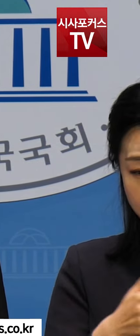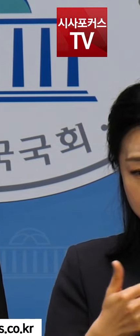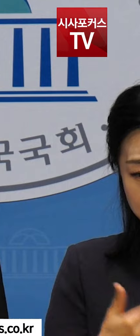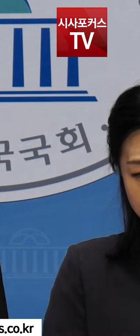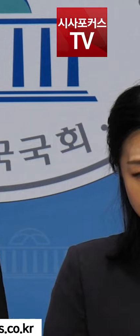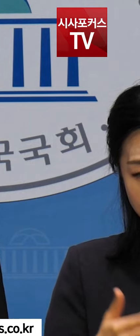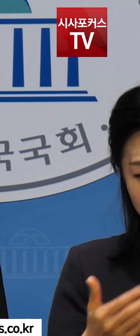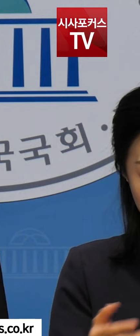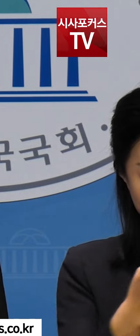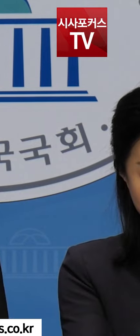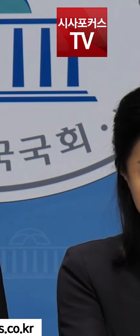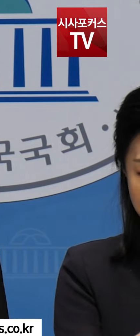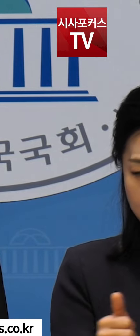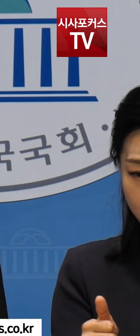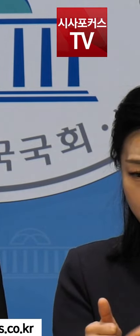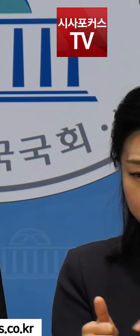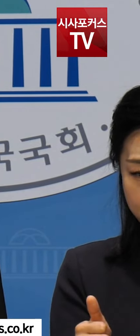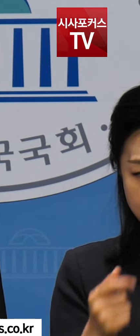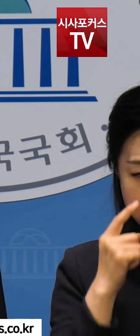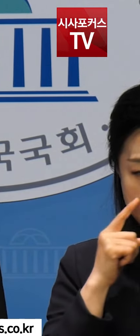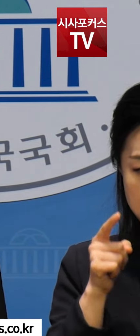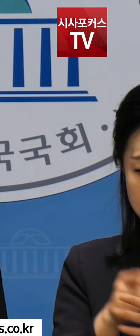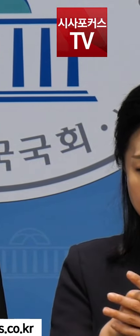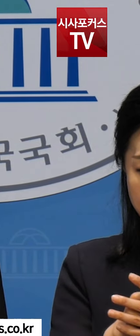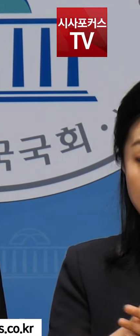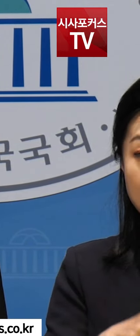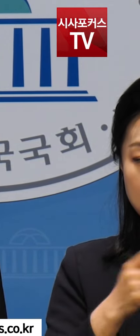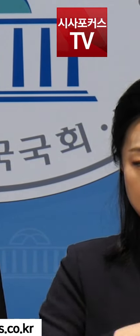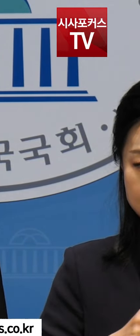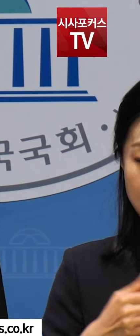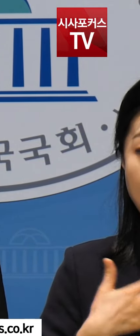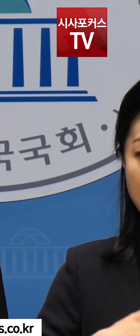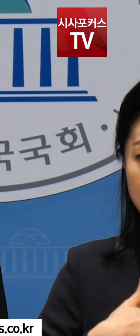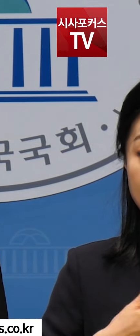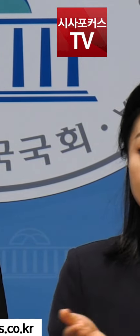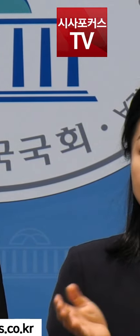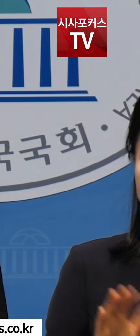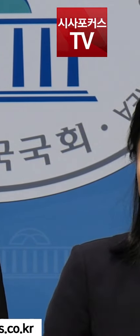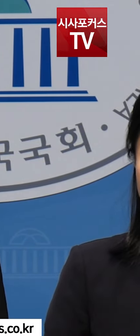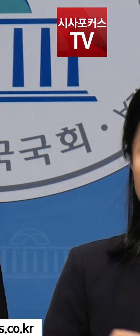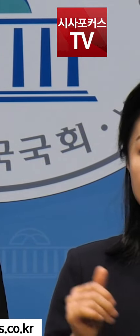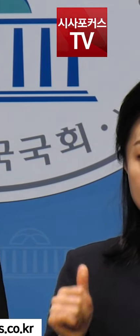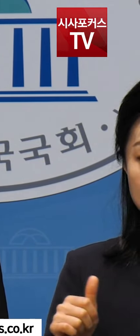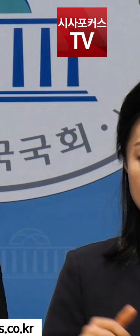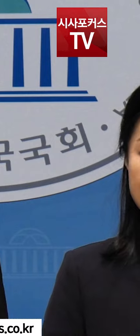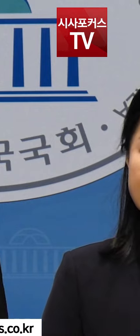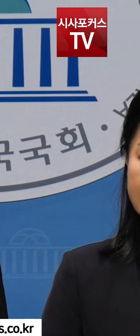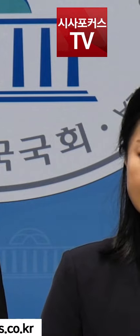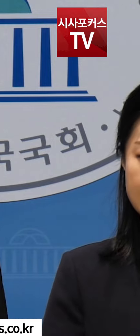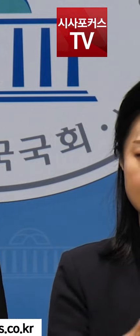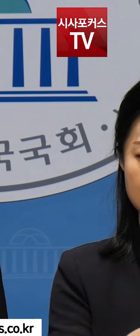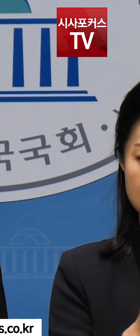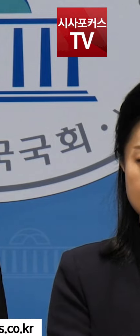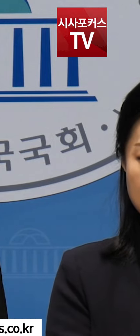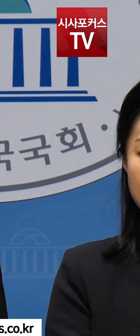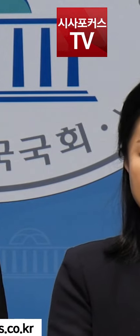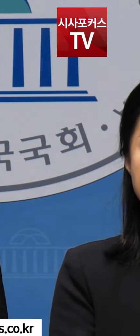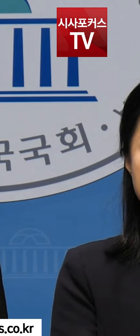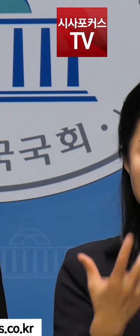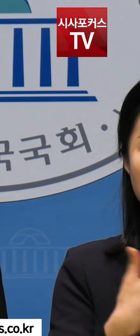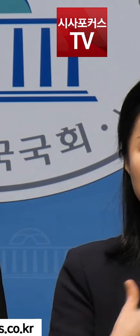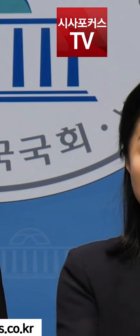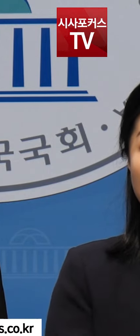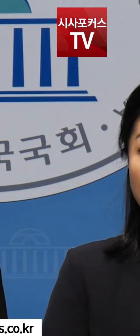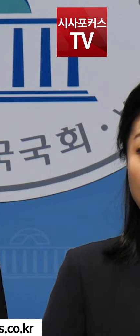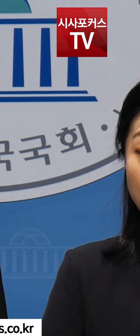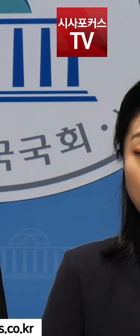위한 검찰의 회의 협박의 정황이 분명하게 드러나고 있음에도 불구하고 재판부마저 1심에서는 원인님 재판으로